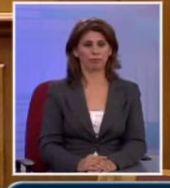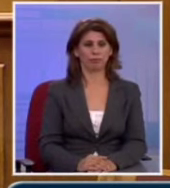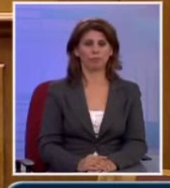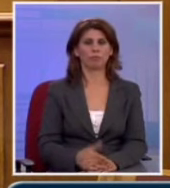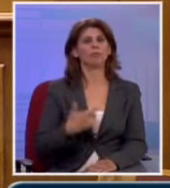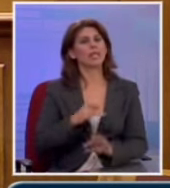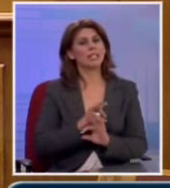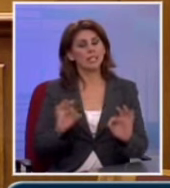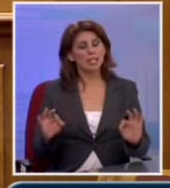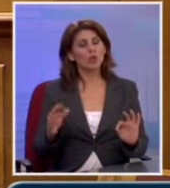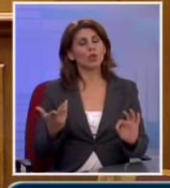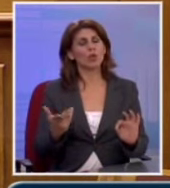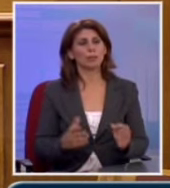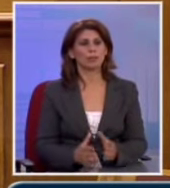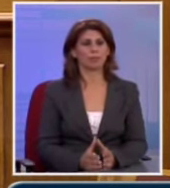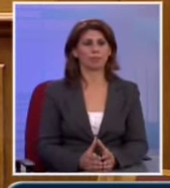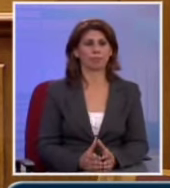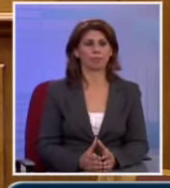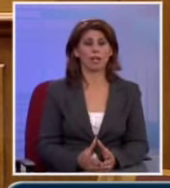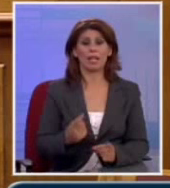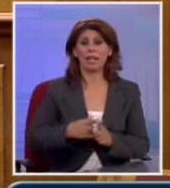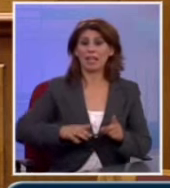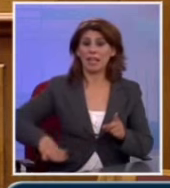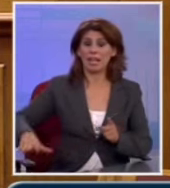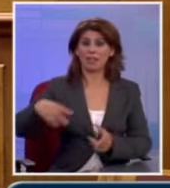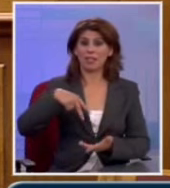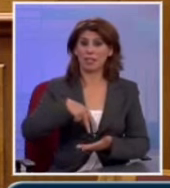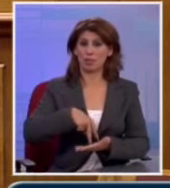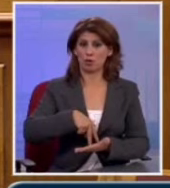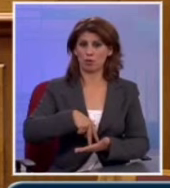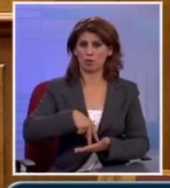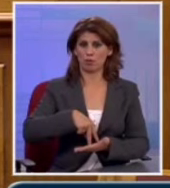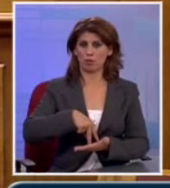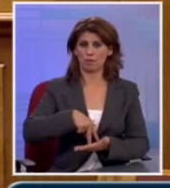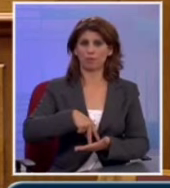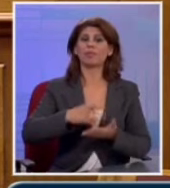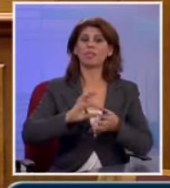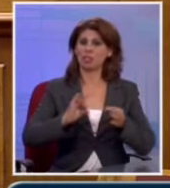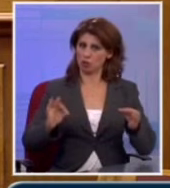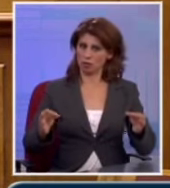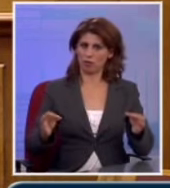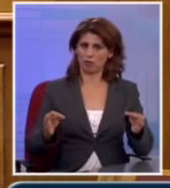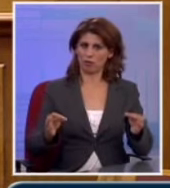είμαι βέβαιος ότι ο ελληνικός λαός θα σταθεί στο ύψος της ιστορίας του.